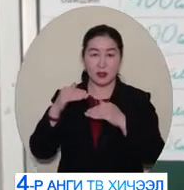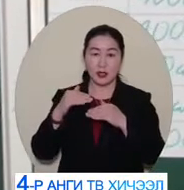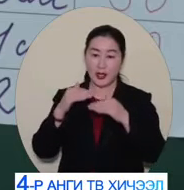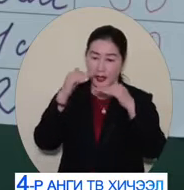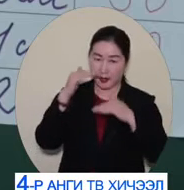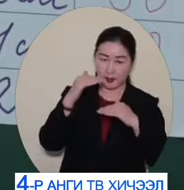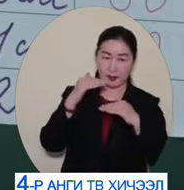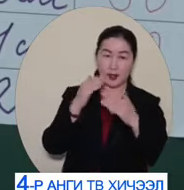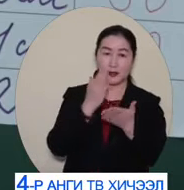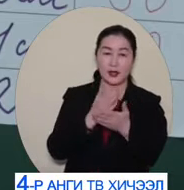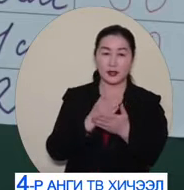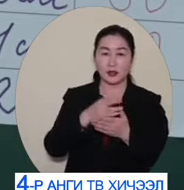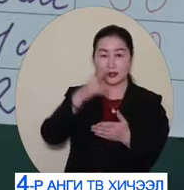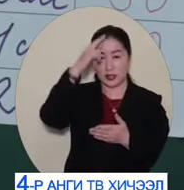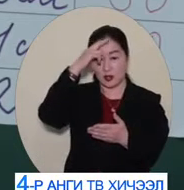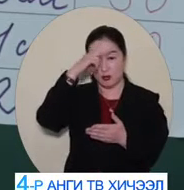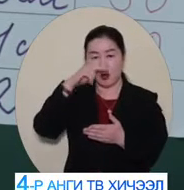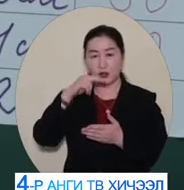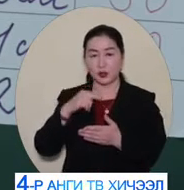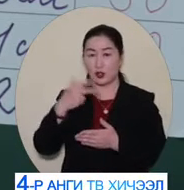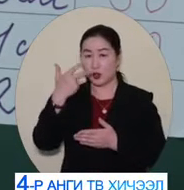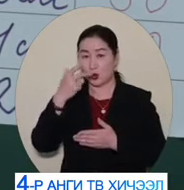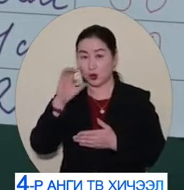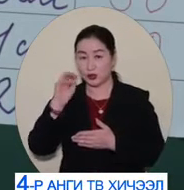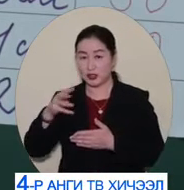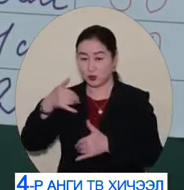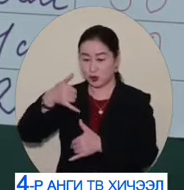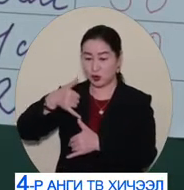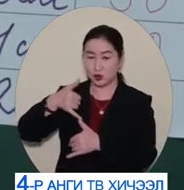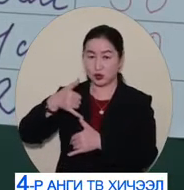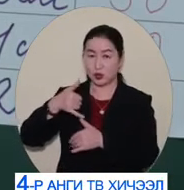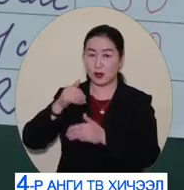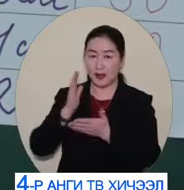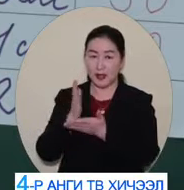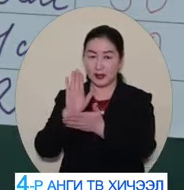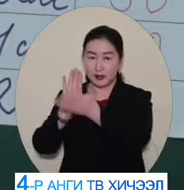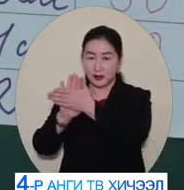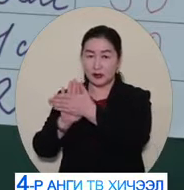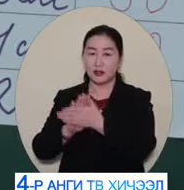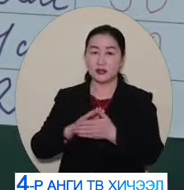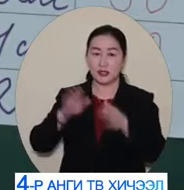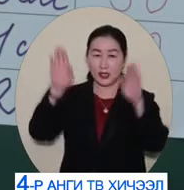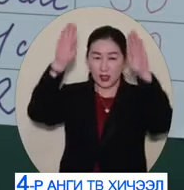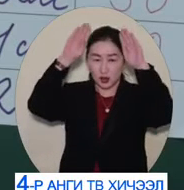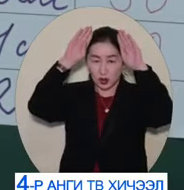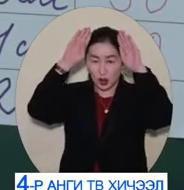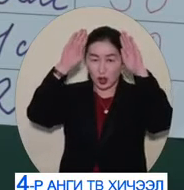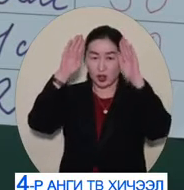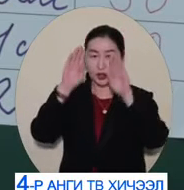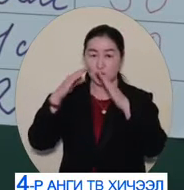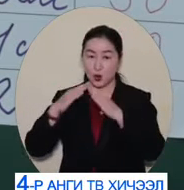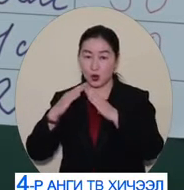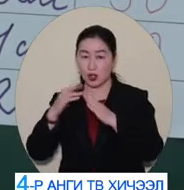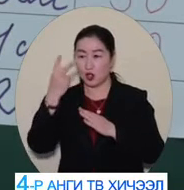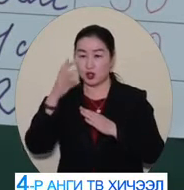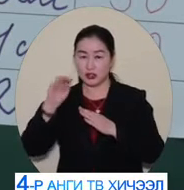зурагдсан байна тийм ээ. За хүүгийн өндрийг хүүгийн энд тавилаа. Хүү яг 3 см